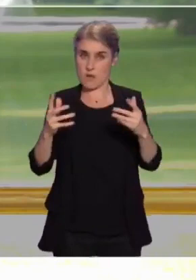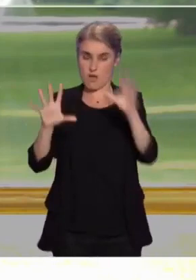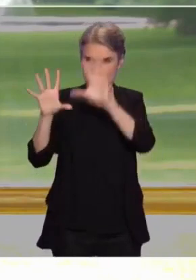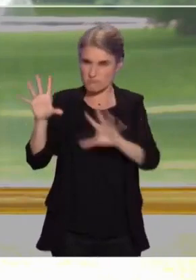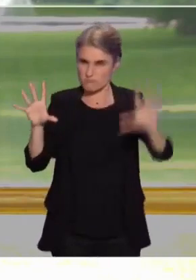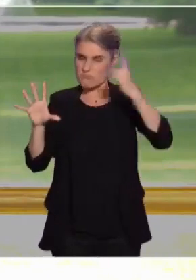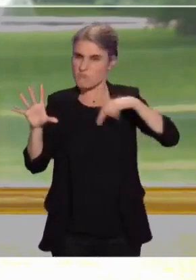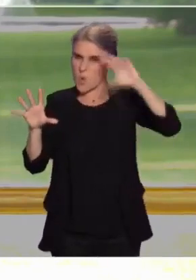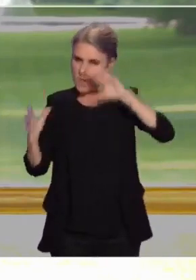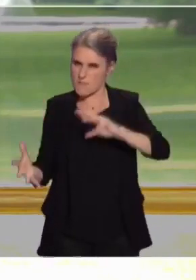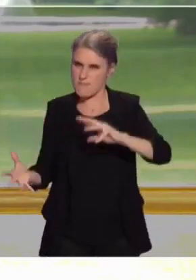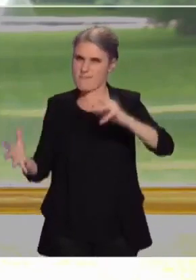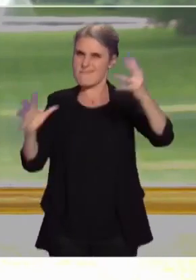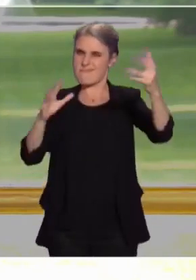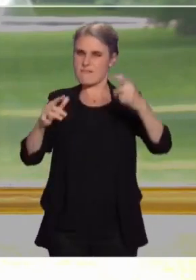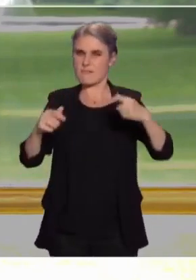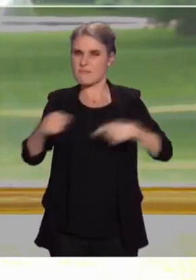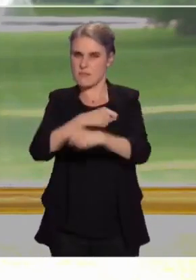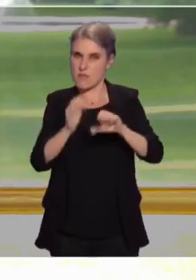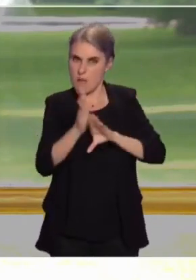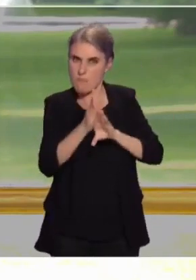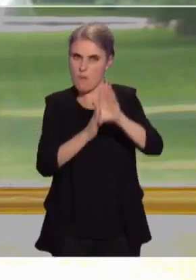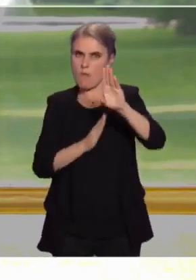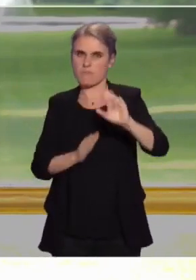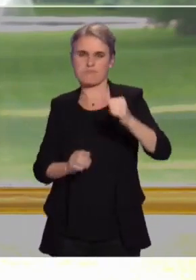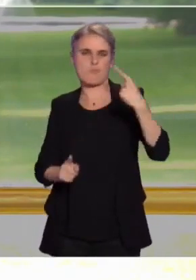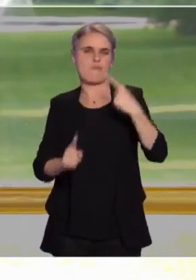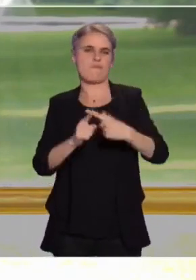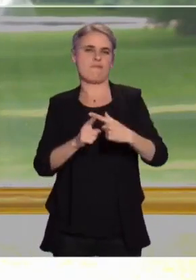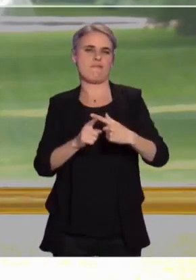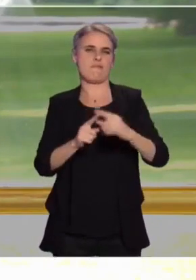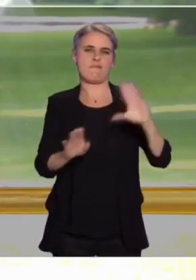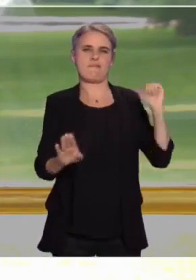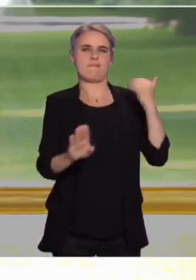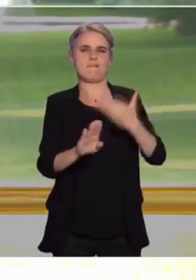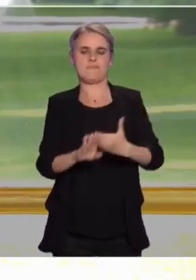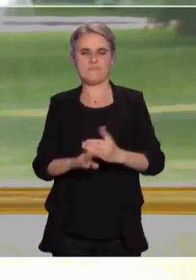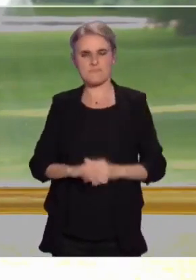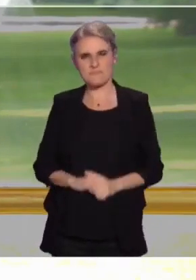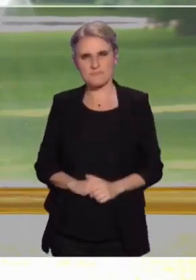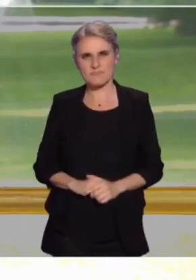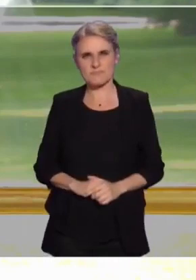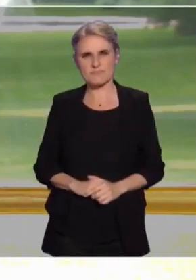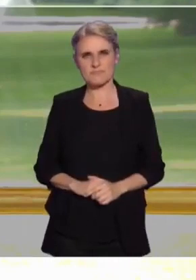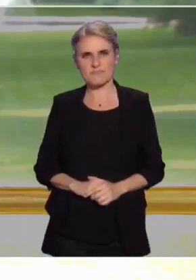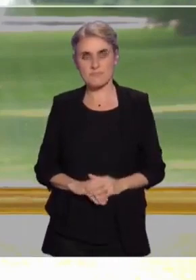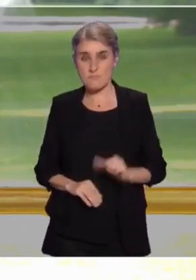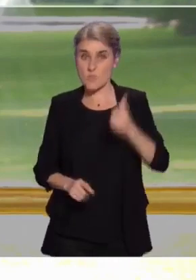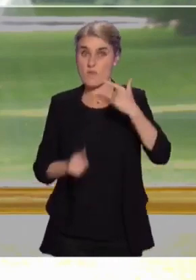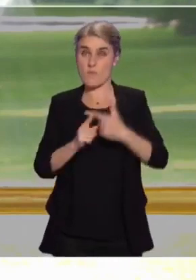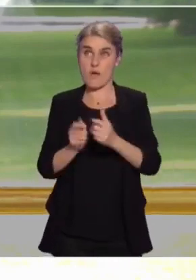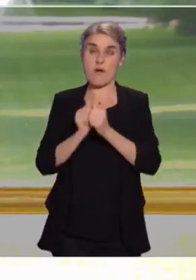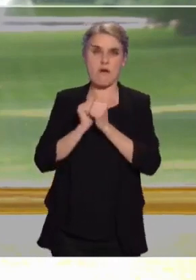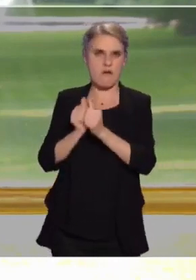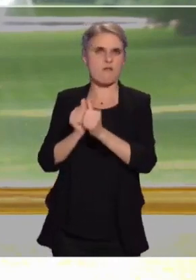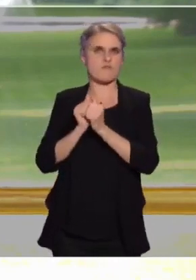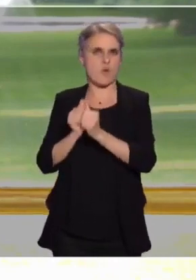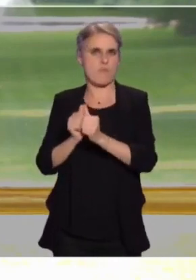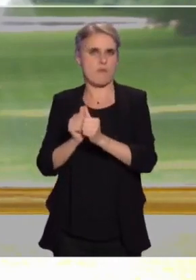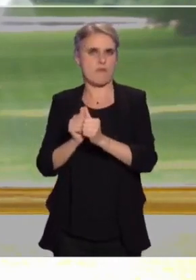est un tournant historique en empruntant pour la première fois ensemble